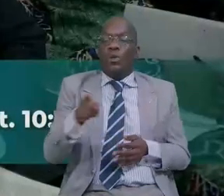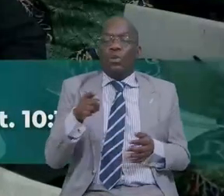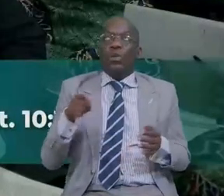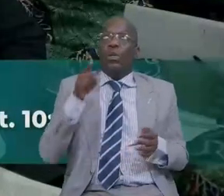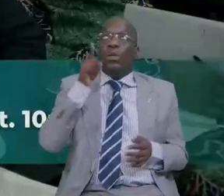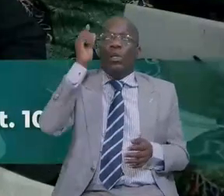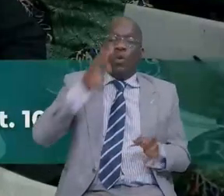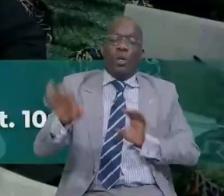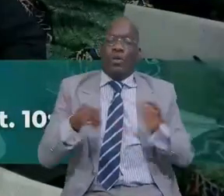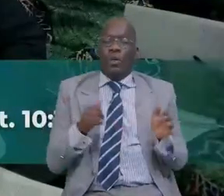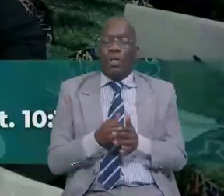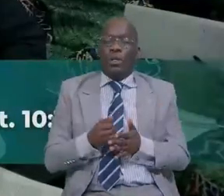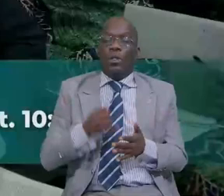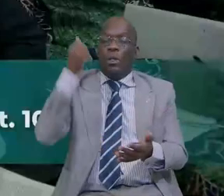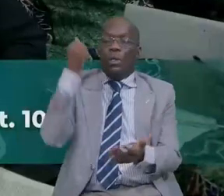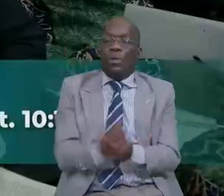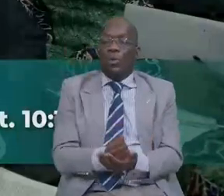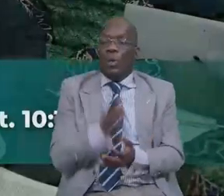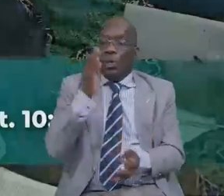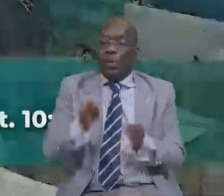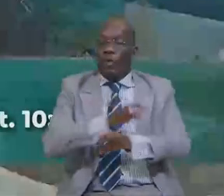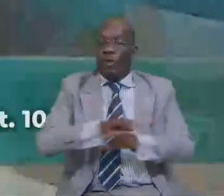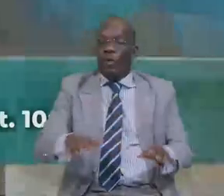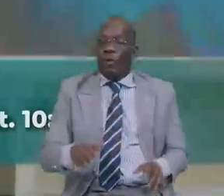le faire. Si tu ne crois pas,